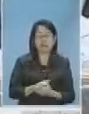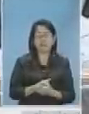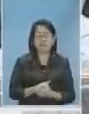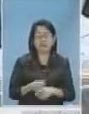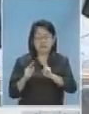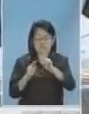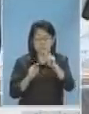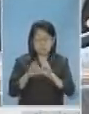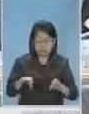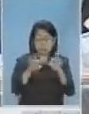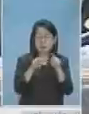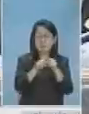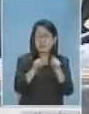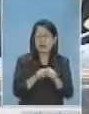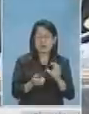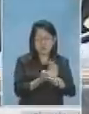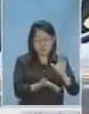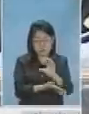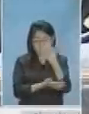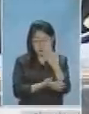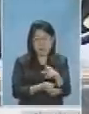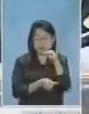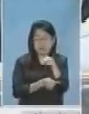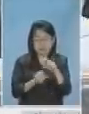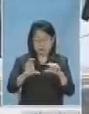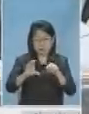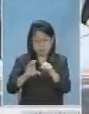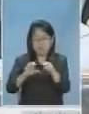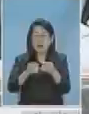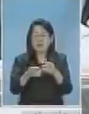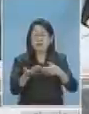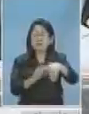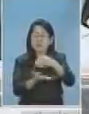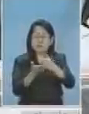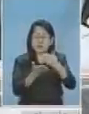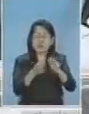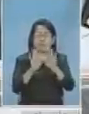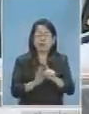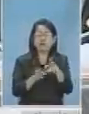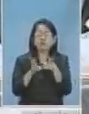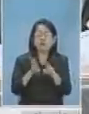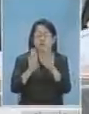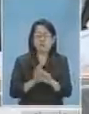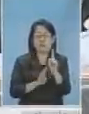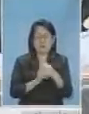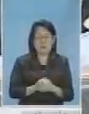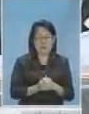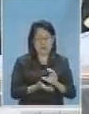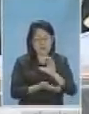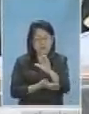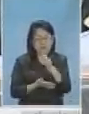ยครับก็คือวิธีการใช้งบประมาณครับว่าถ้าเงินที่ท่านจัดสรรไปนั้นท่านเอาไปใช้อย่าง